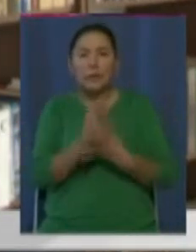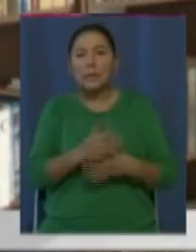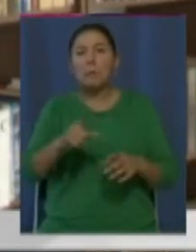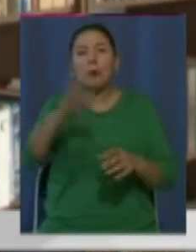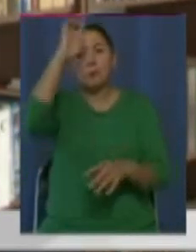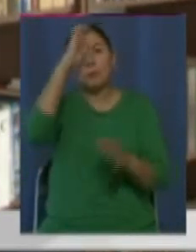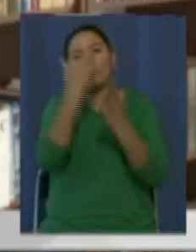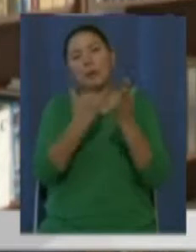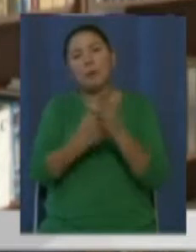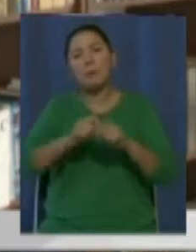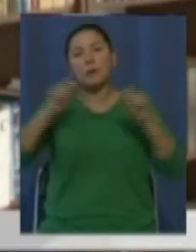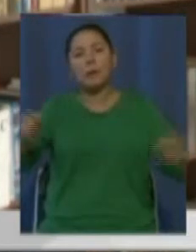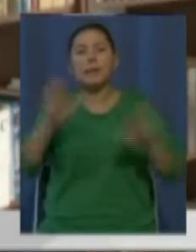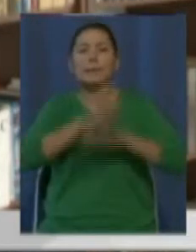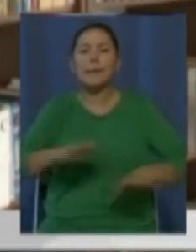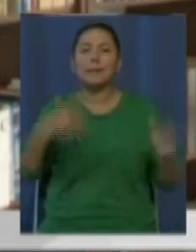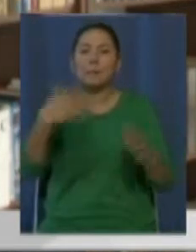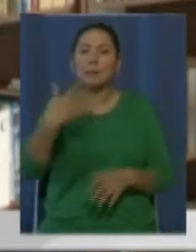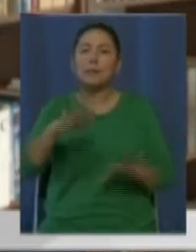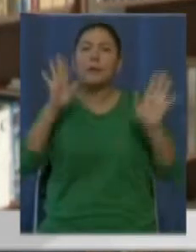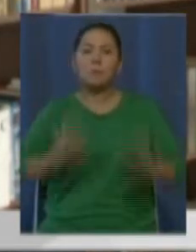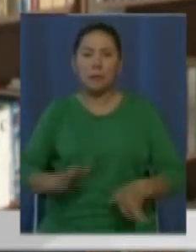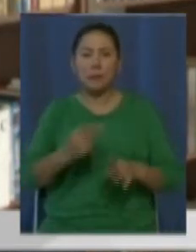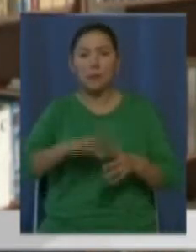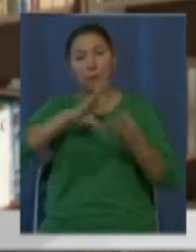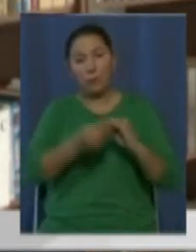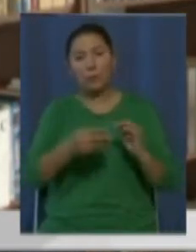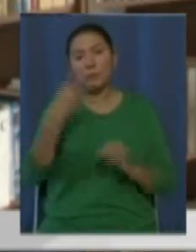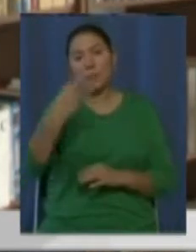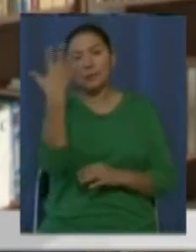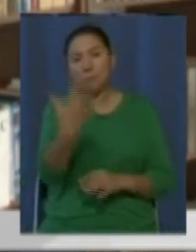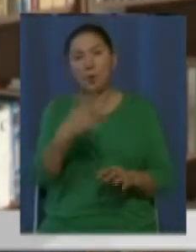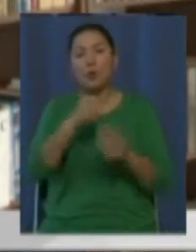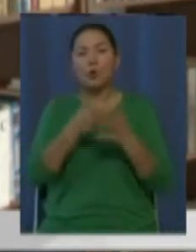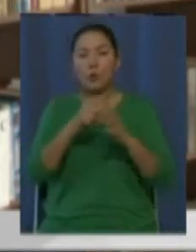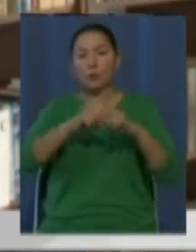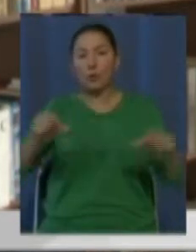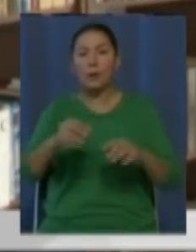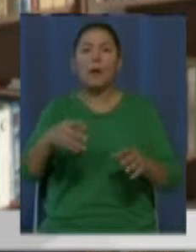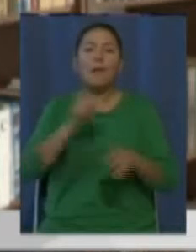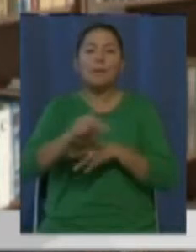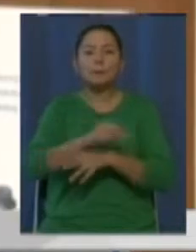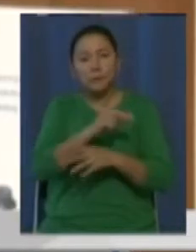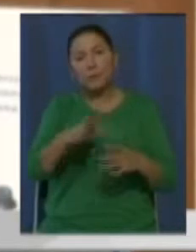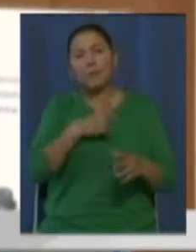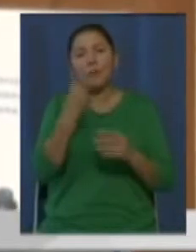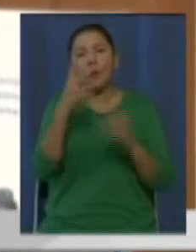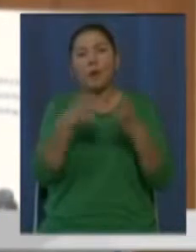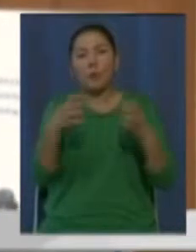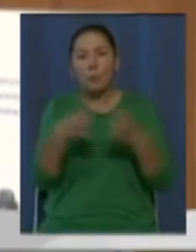мемлекеттік қызметкерлер барлықтары со келіп, кітап оқып, керекті материалдарын алып жатады өздеріне.